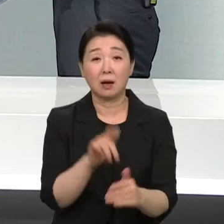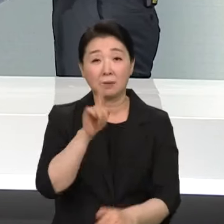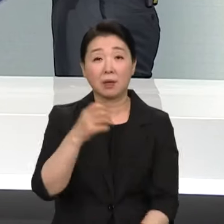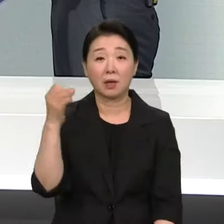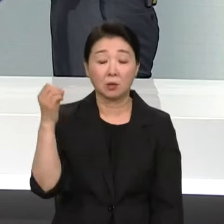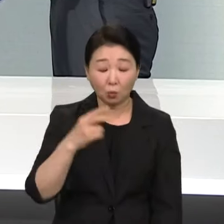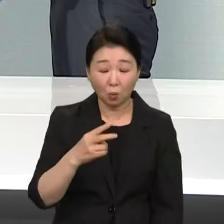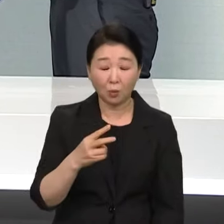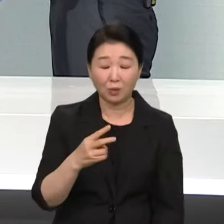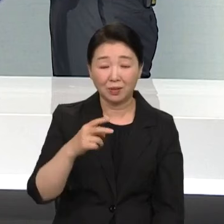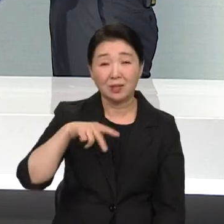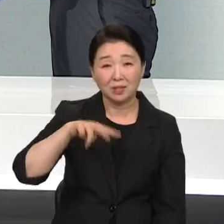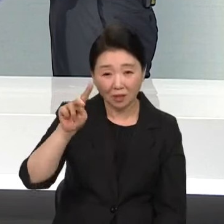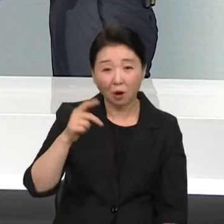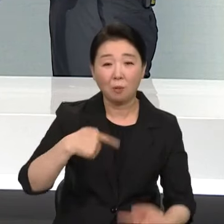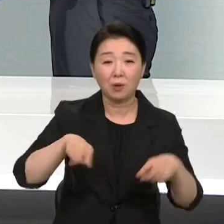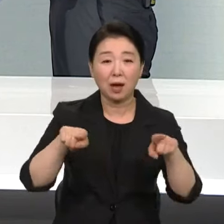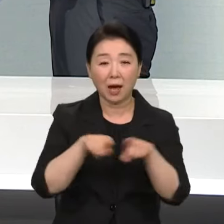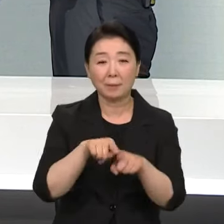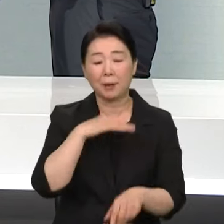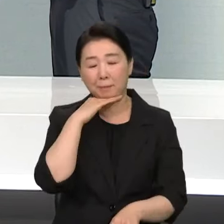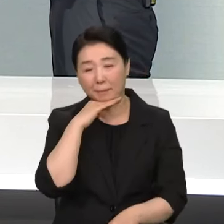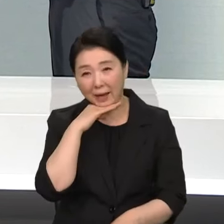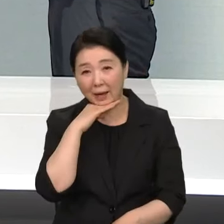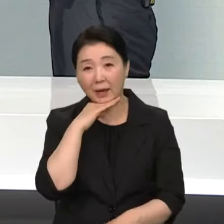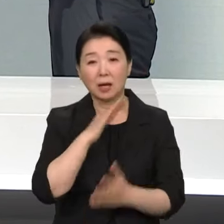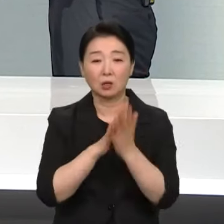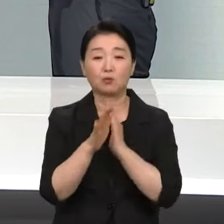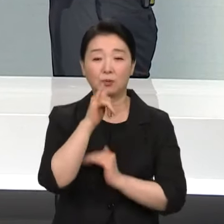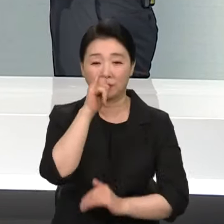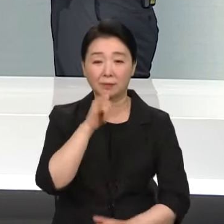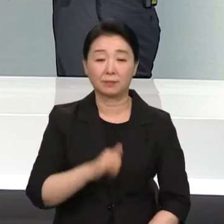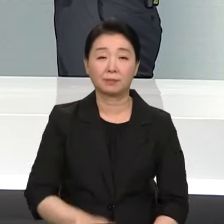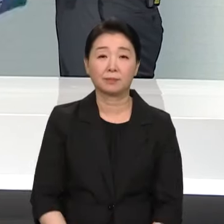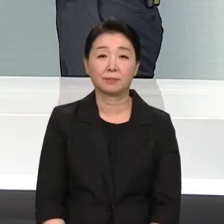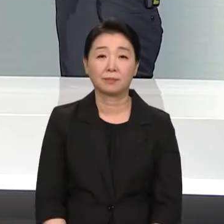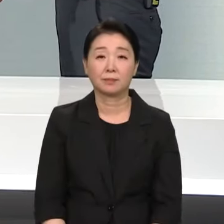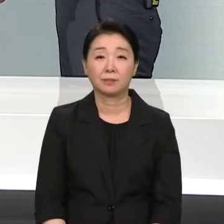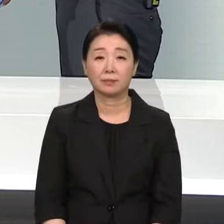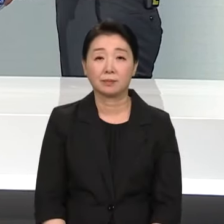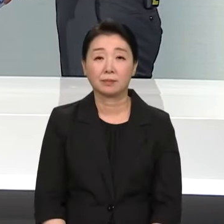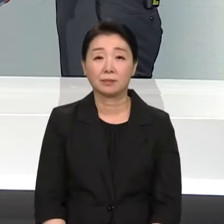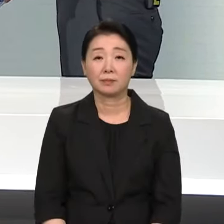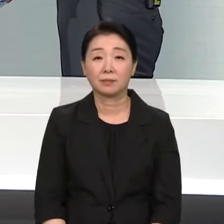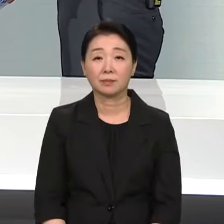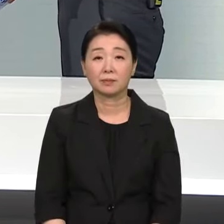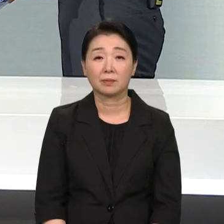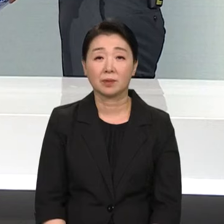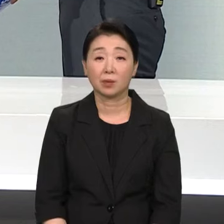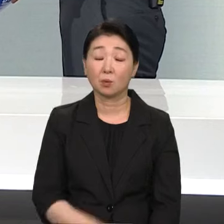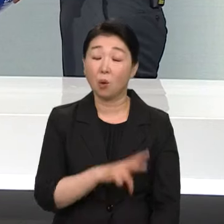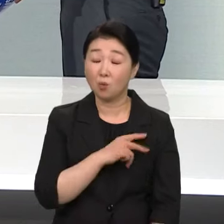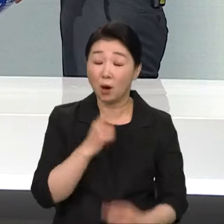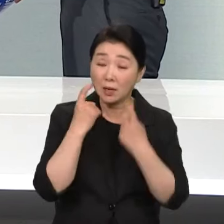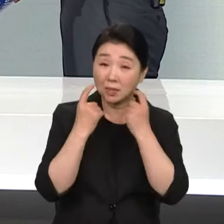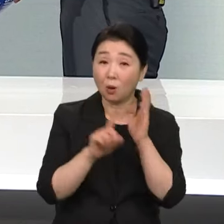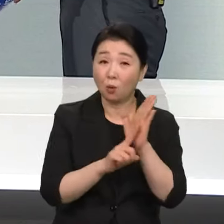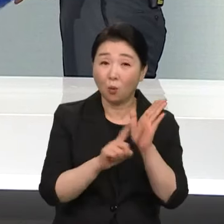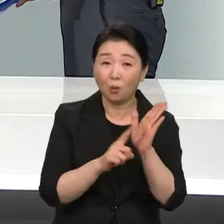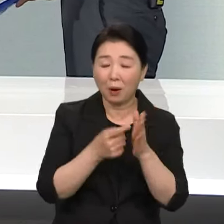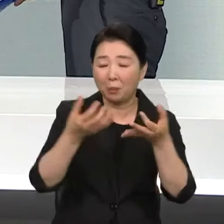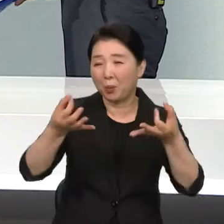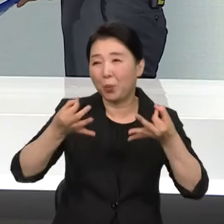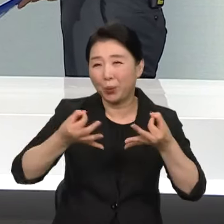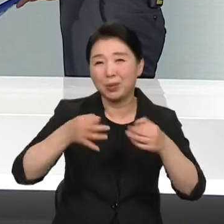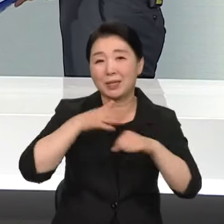당선인이 직접 이렇게 뻗치기 하면서 줄을 선다고 합니다 본인 직접 본인이 직접 나온다고 했고요 또 무엇보다도 이게 어떤 의원 개인의 홍보나 보여주기 법안이